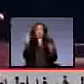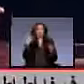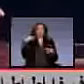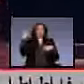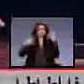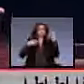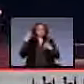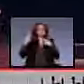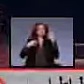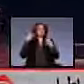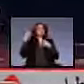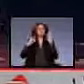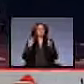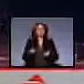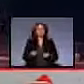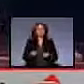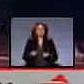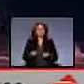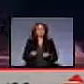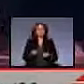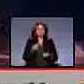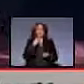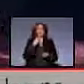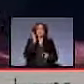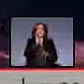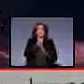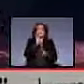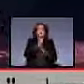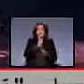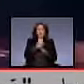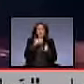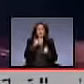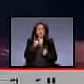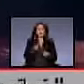الدنيا. الفن مش كفر، الفن من اعظم الحاجات اللي ربنا